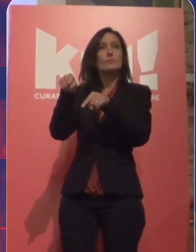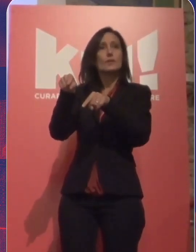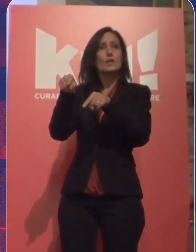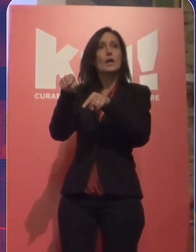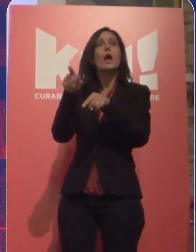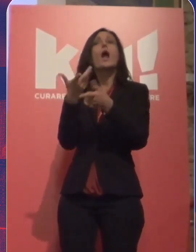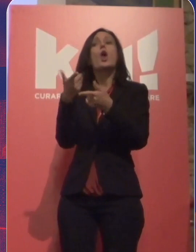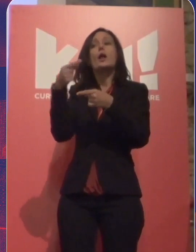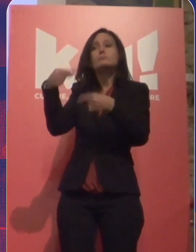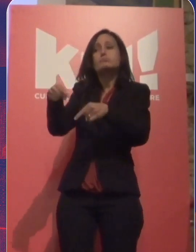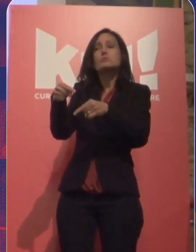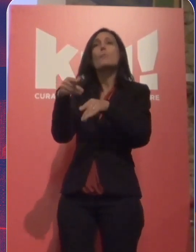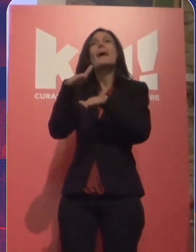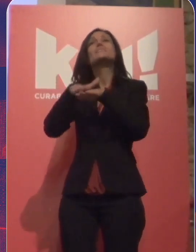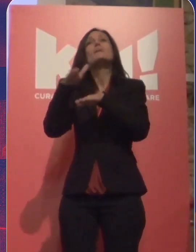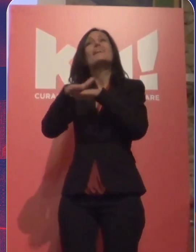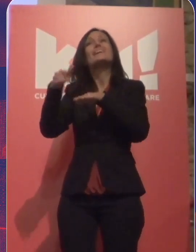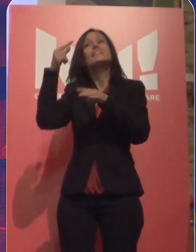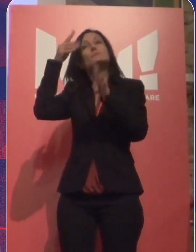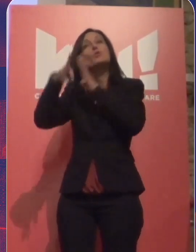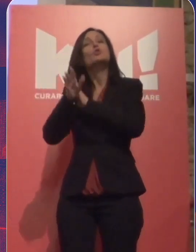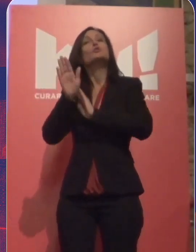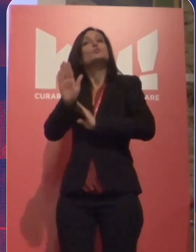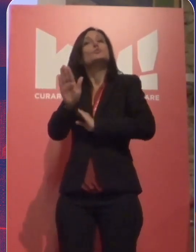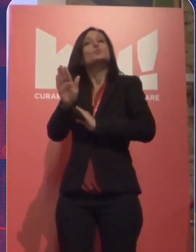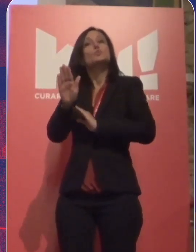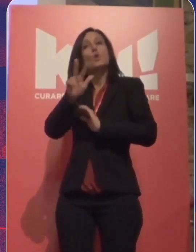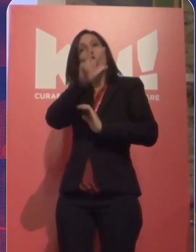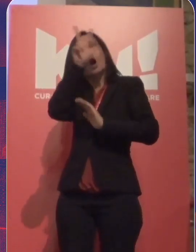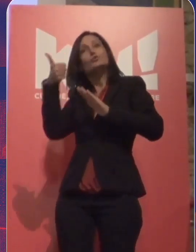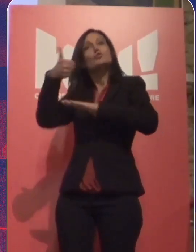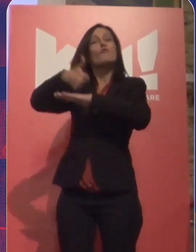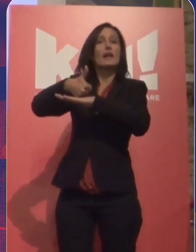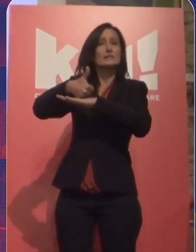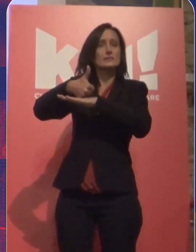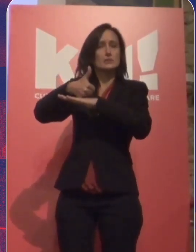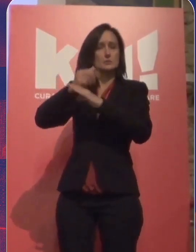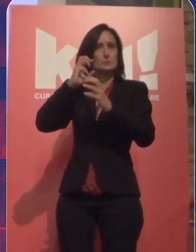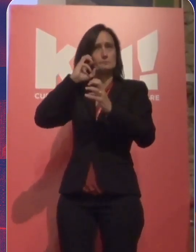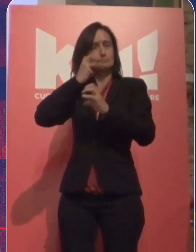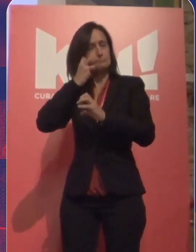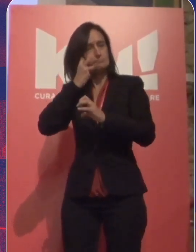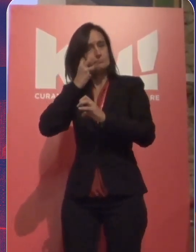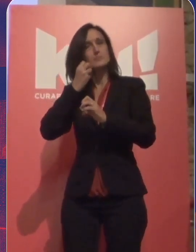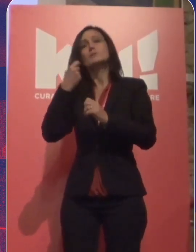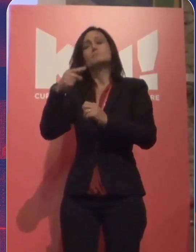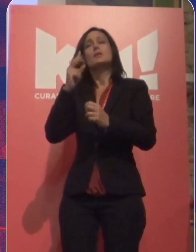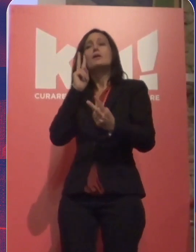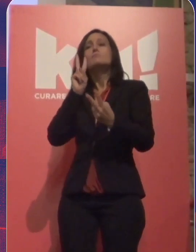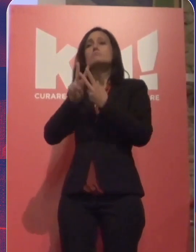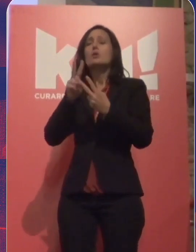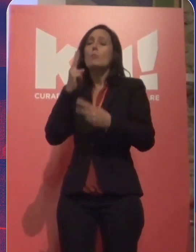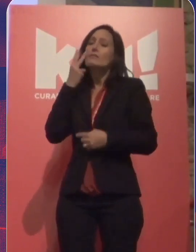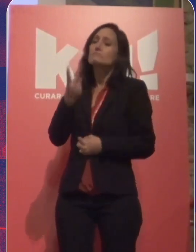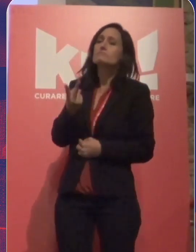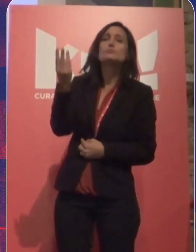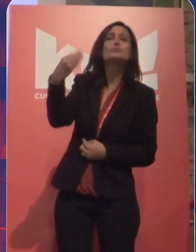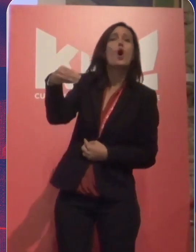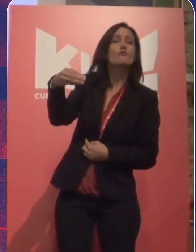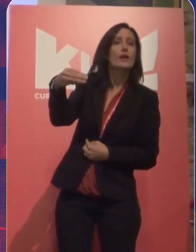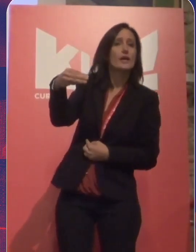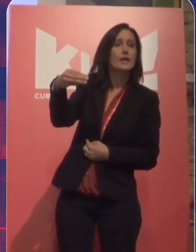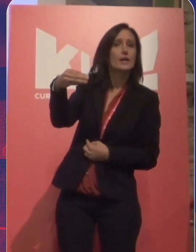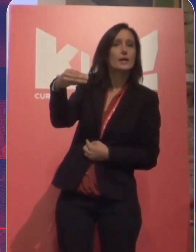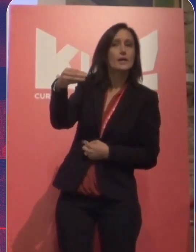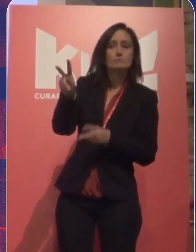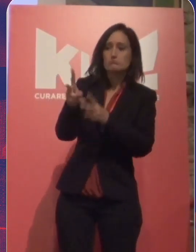sovrani smo paradossale in quello che noi prima del covip vedavamo diffondersi soprattutto nelle nuove